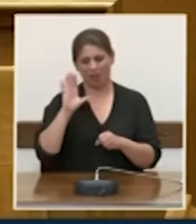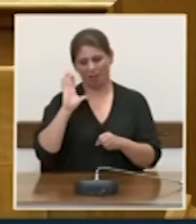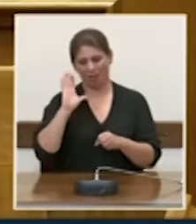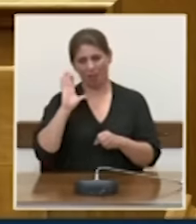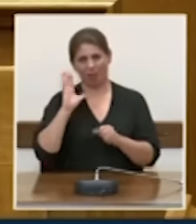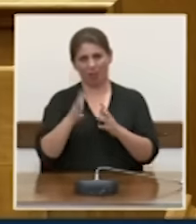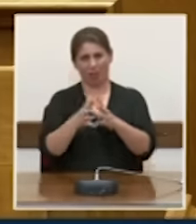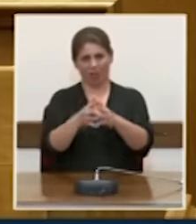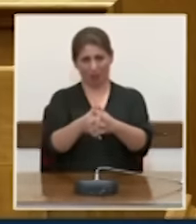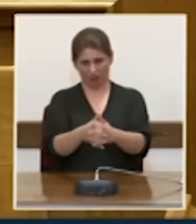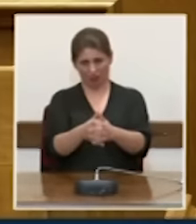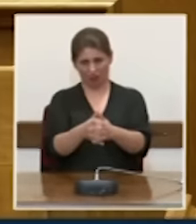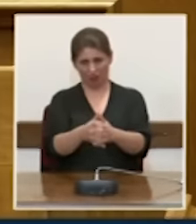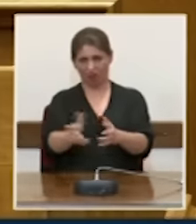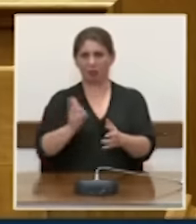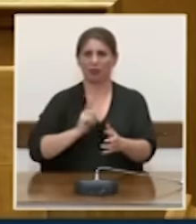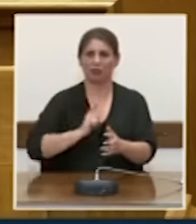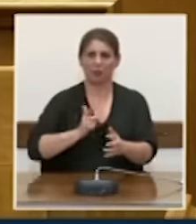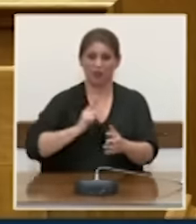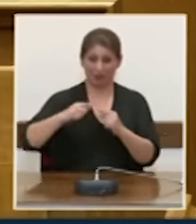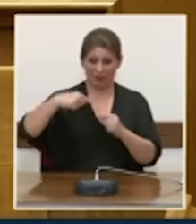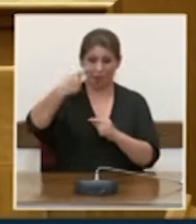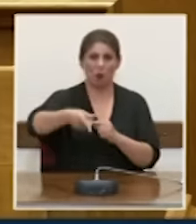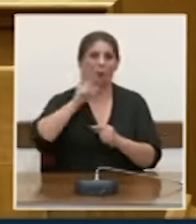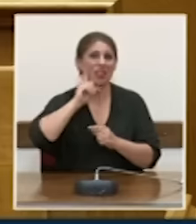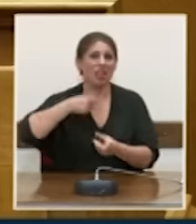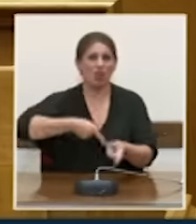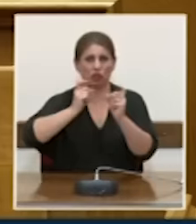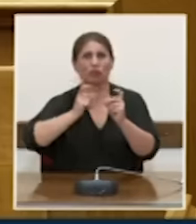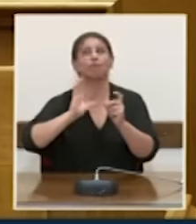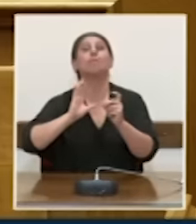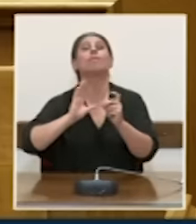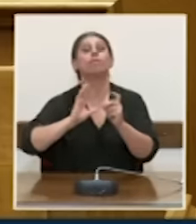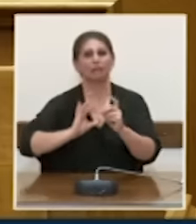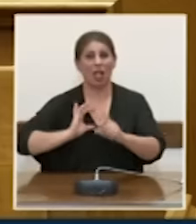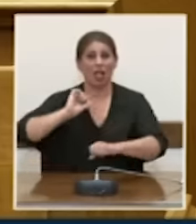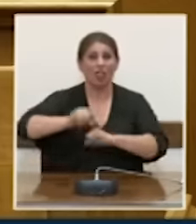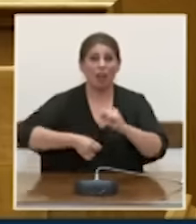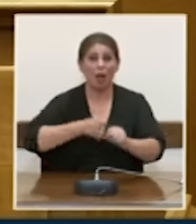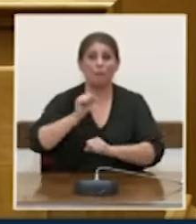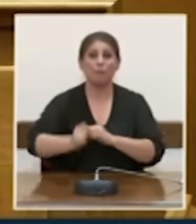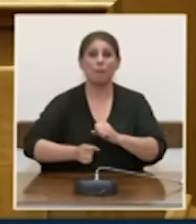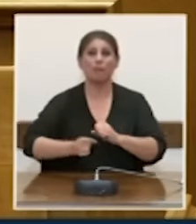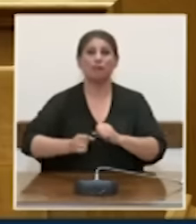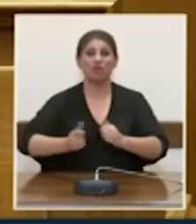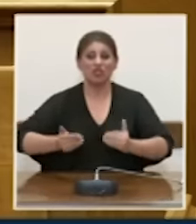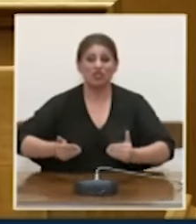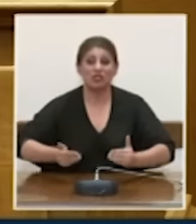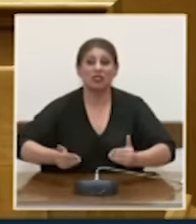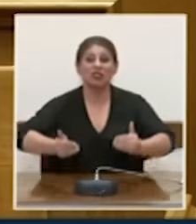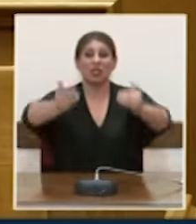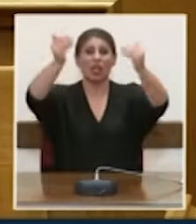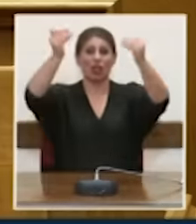σταυρωμένα χέρια να περιμένουμε την επόμενη γυναικοκτονία. Θα παλέψουμε για να υψωθεί τείχος προστασίας για